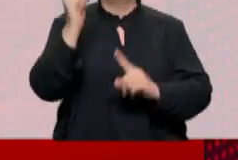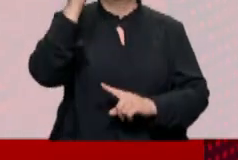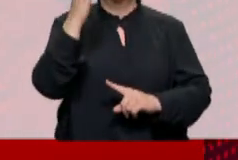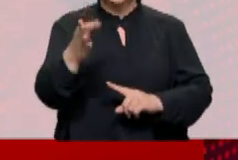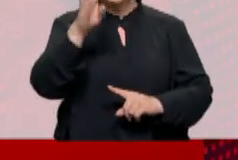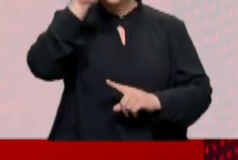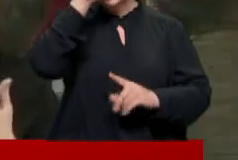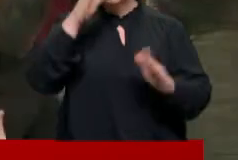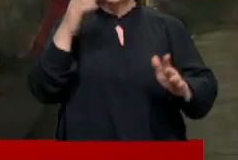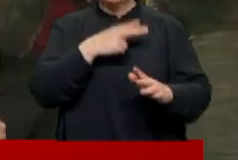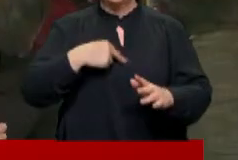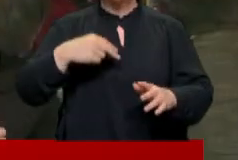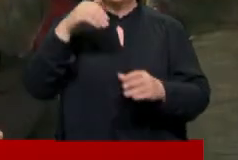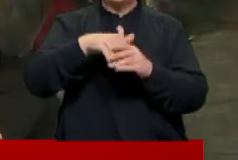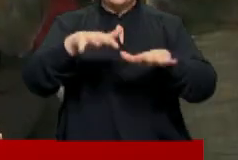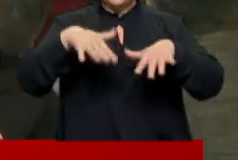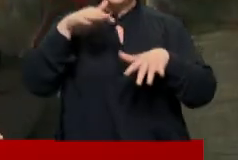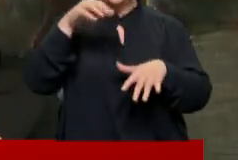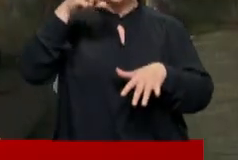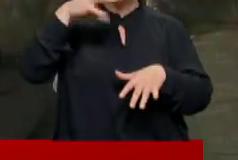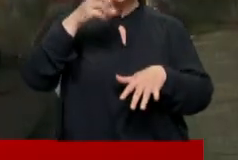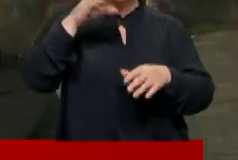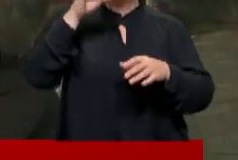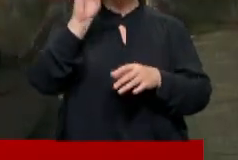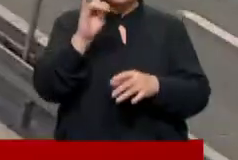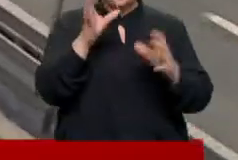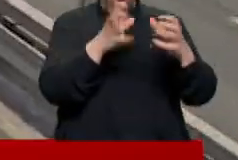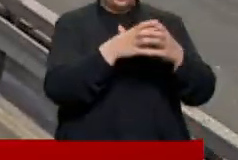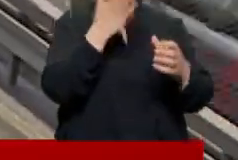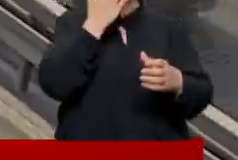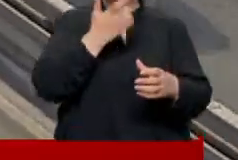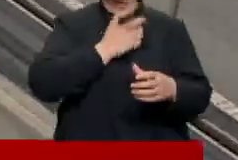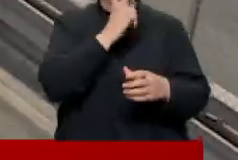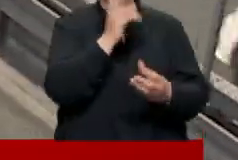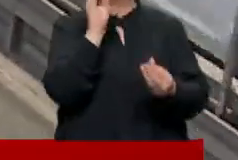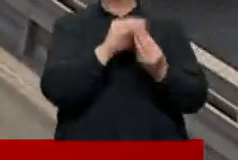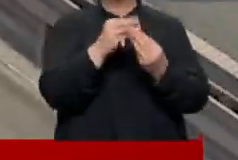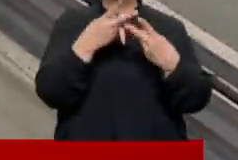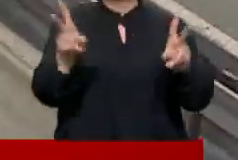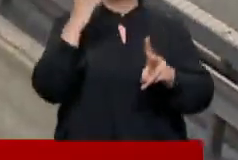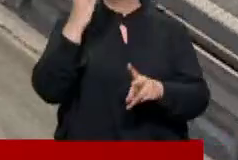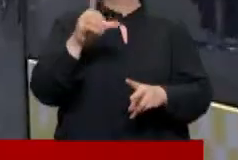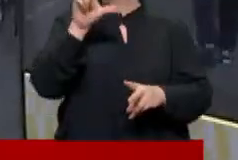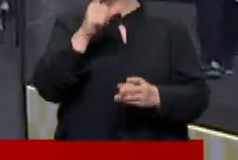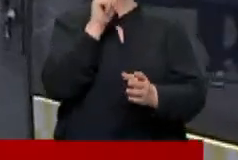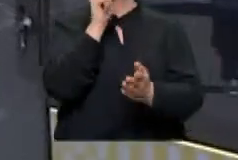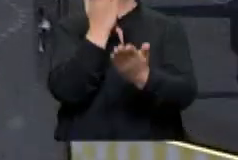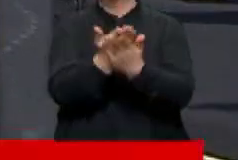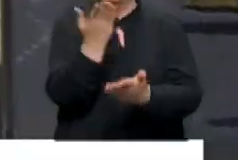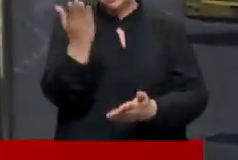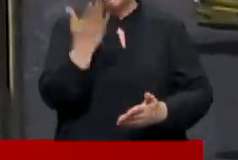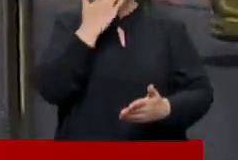çıktı. İstanbul Büyükşehir Belediye Meclisi'nin AK Parti ve MHP grubu öğrencilerin zamdan muaf tutulması için teklif